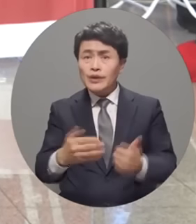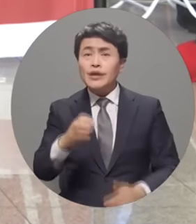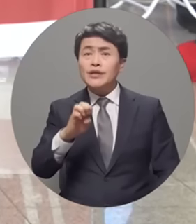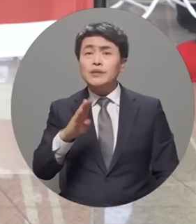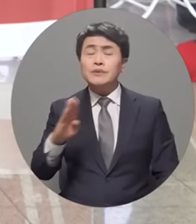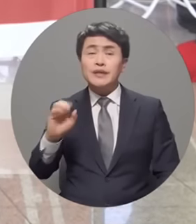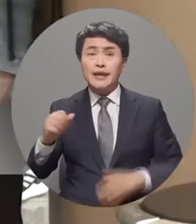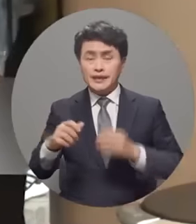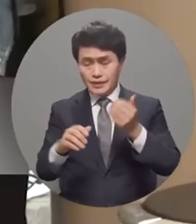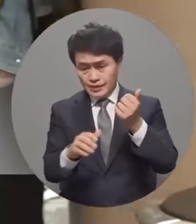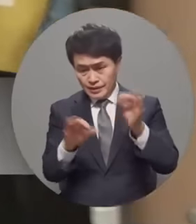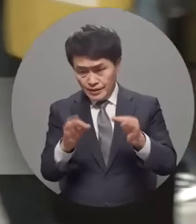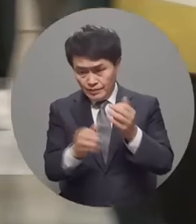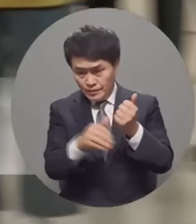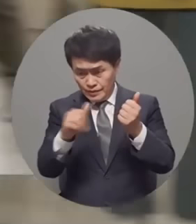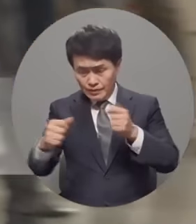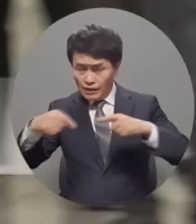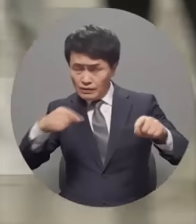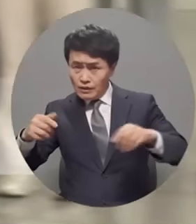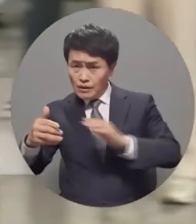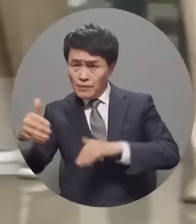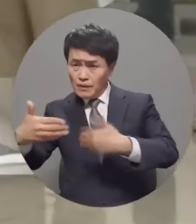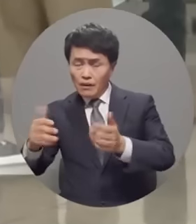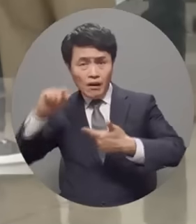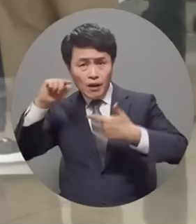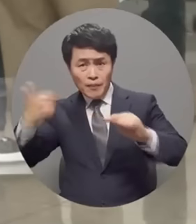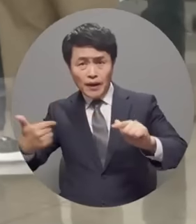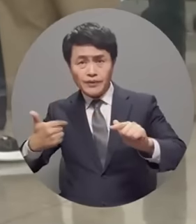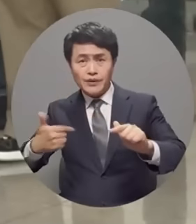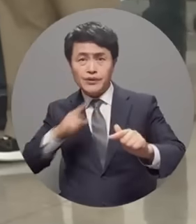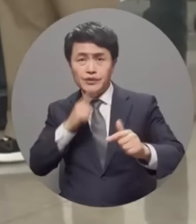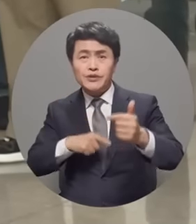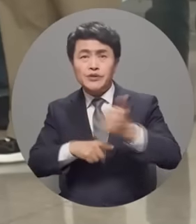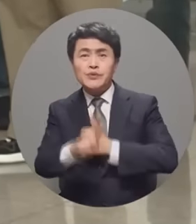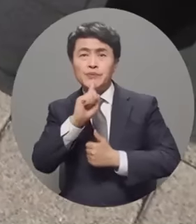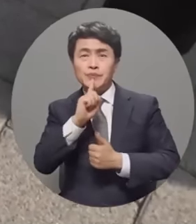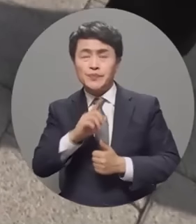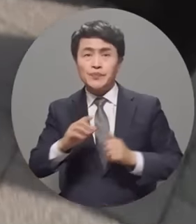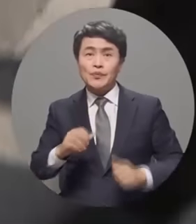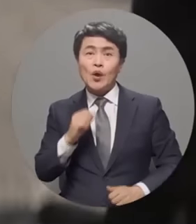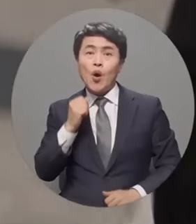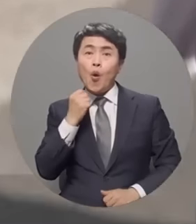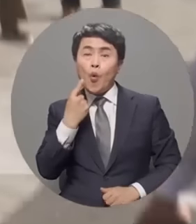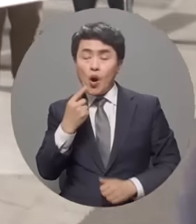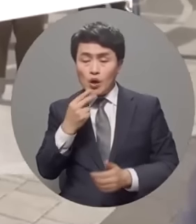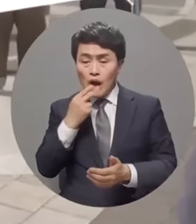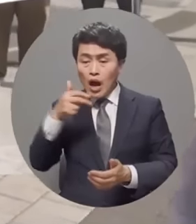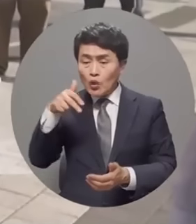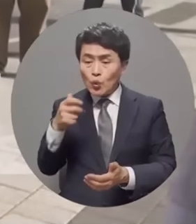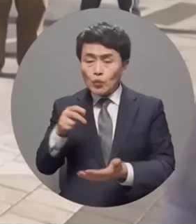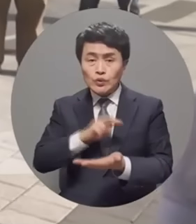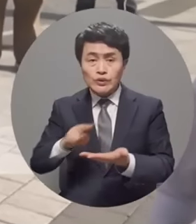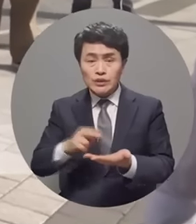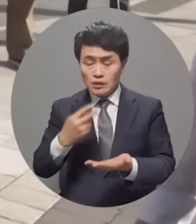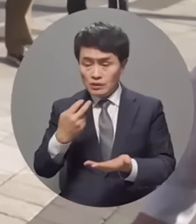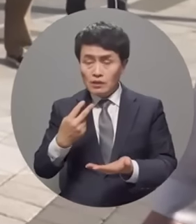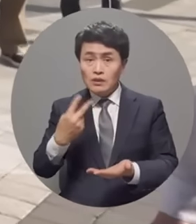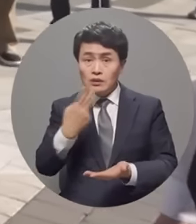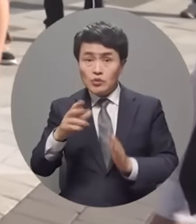김 부사장의 정치적 편향성을 반대 이유로 첫 손에 꼽습니다. 월간조선 편집장이던 2022년 6월호에서